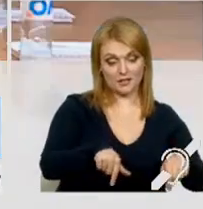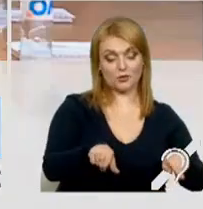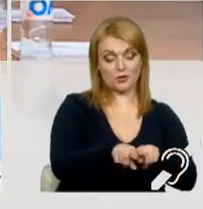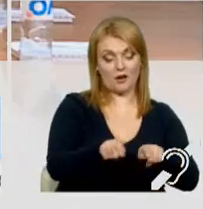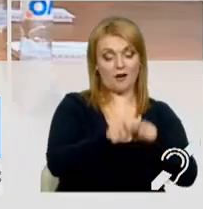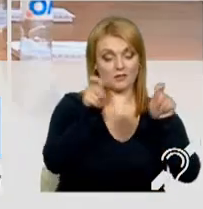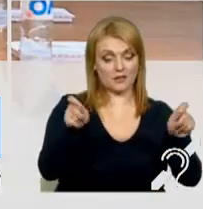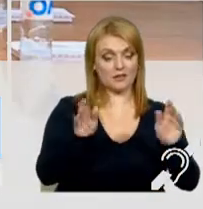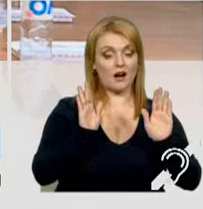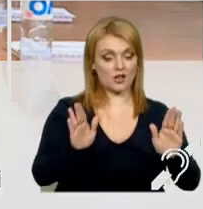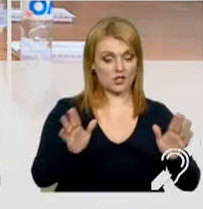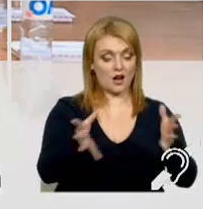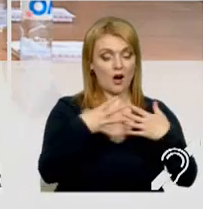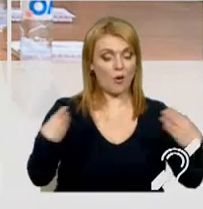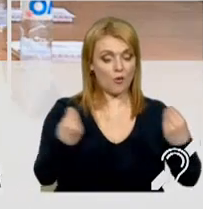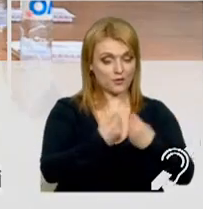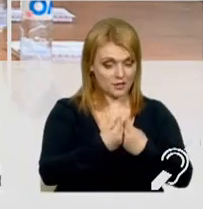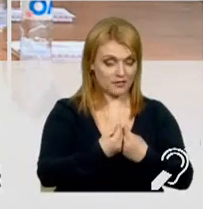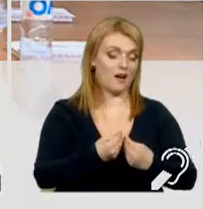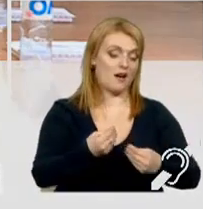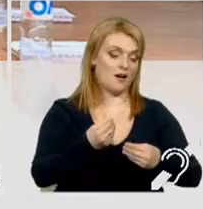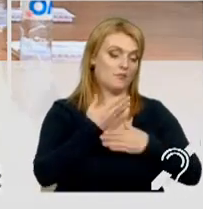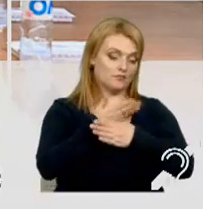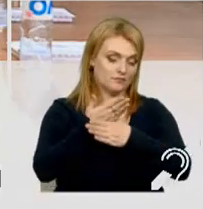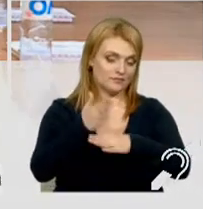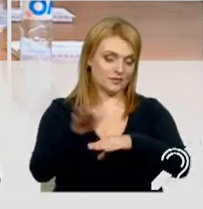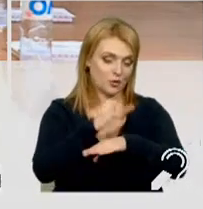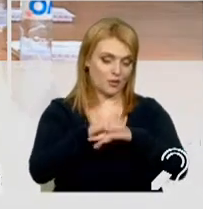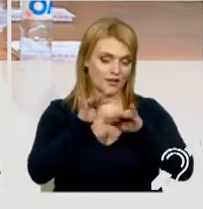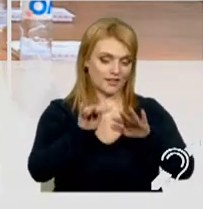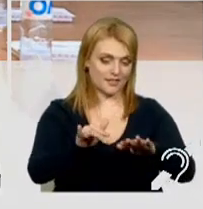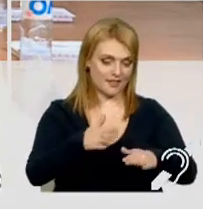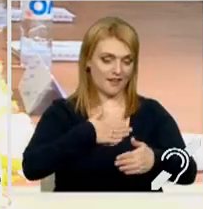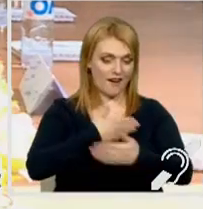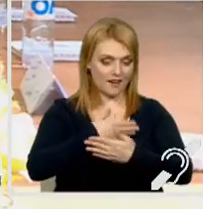din Republica Moldova să se implice în activități de sprijin pentru semenii lor și a bisericii.